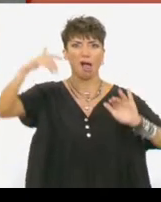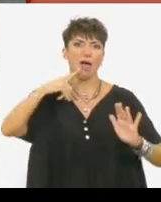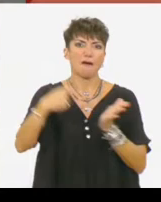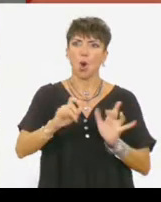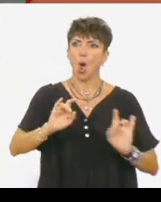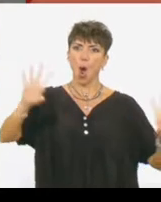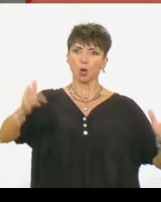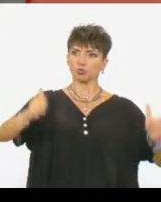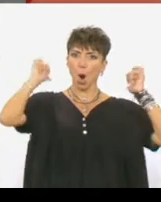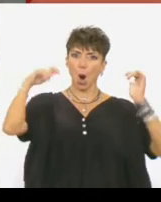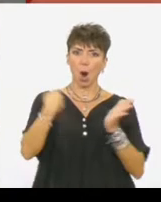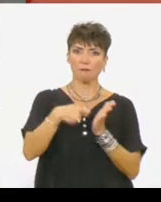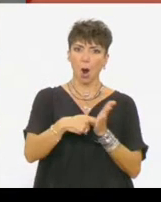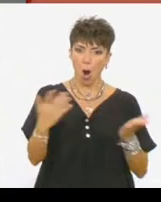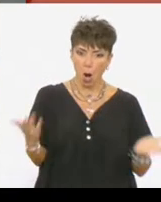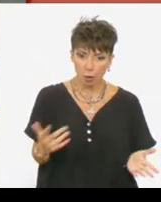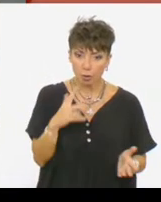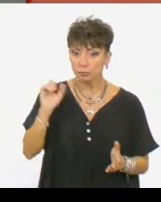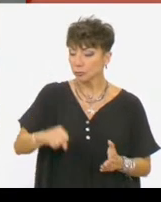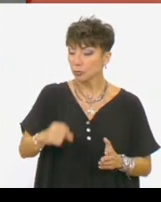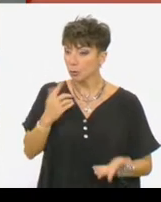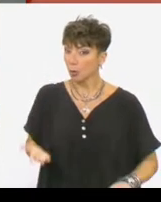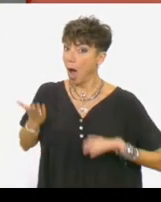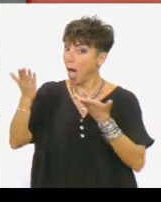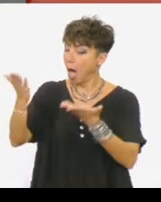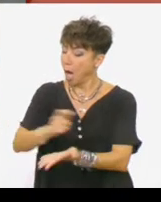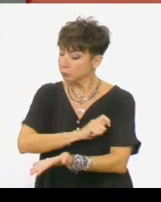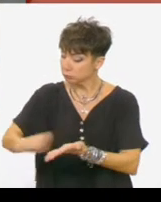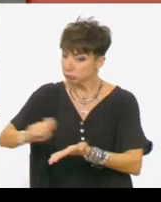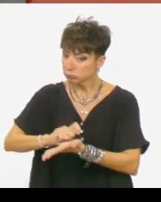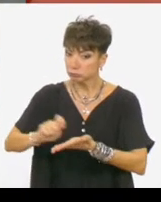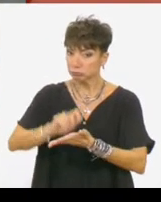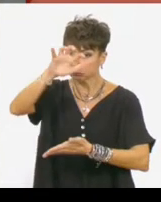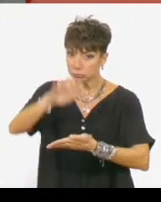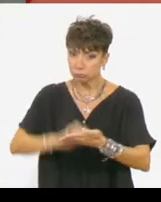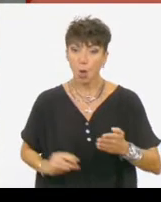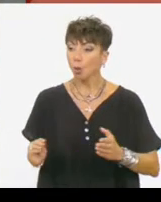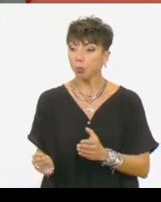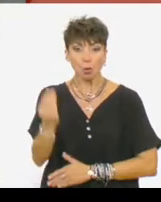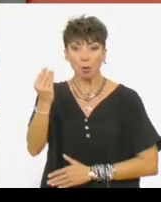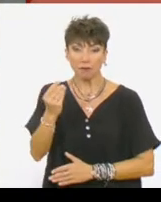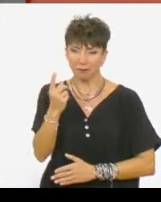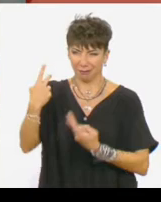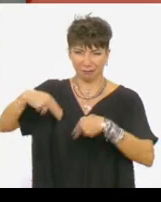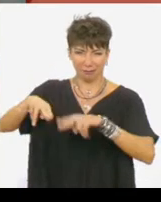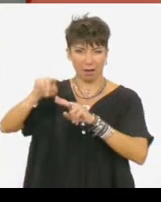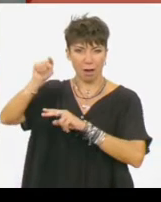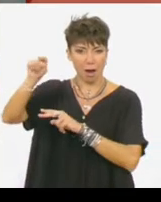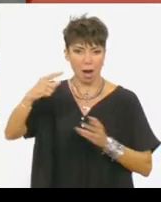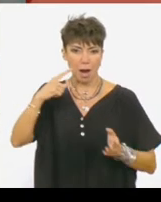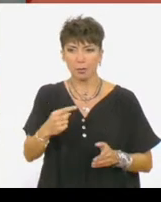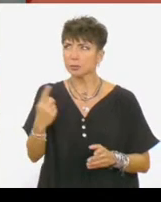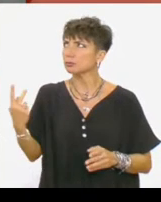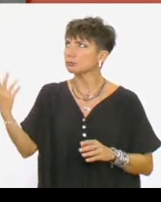κατάθεση υποθενέσεως που έκανα στη Βουλή, 2 μέρες μετά έγινε ολόκληρη καταγγελία, διότι αυτή η εταιρεία έκανε μια συναλλαγή, μια τοποθέτηση χρημάτων